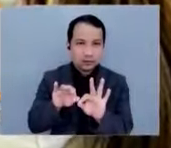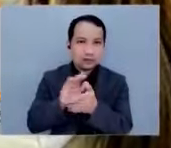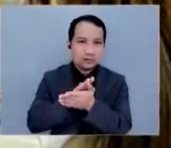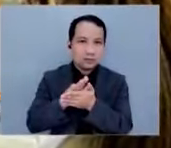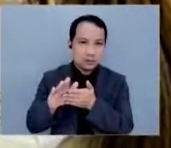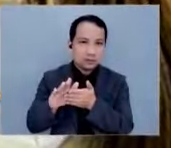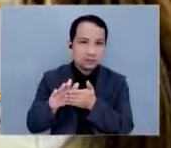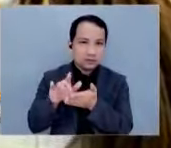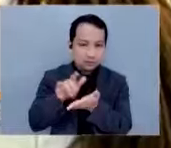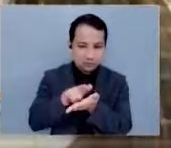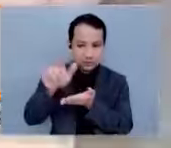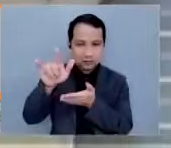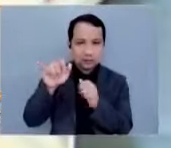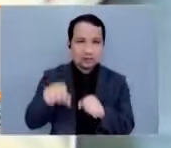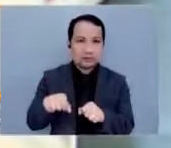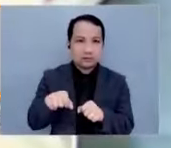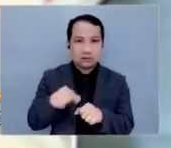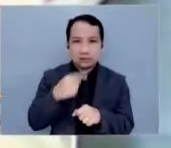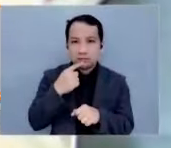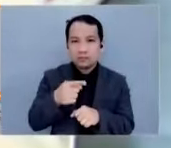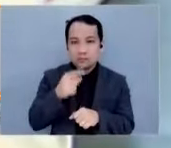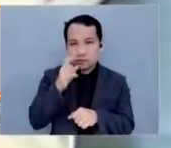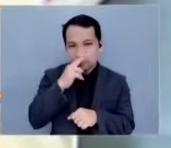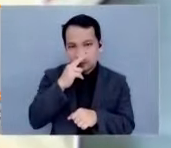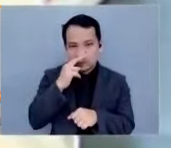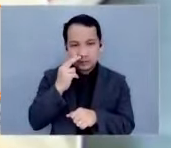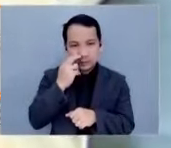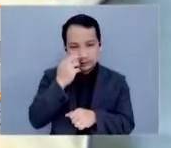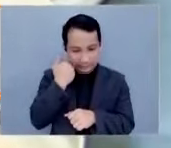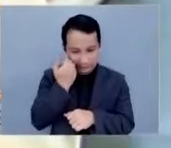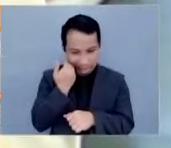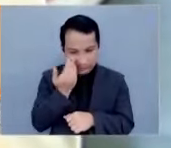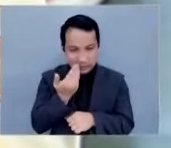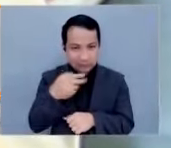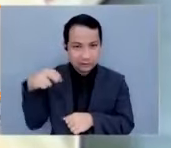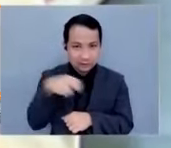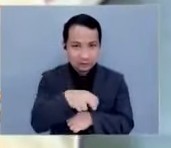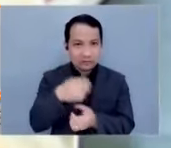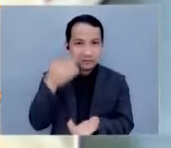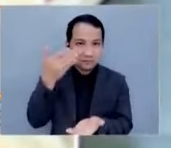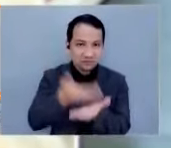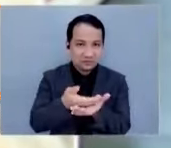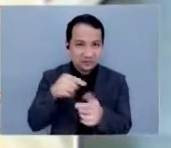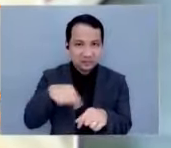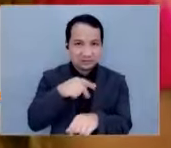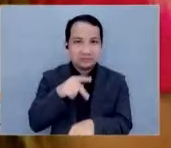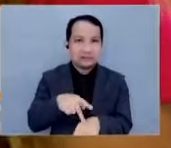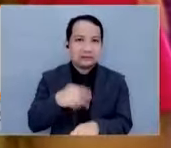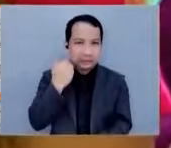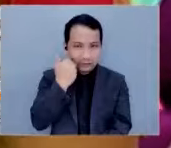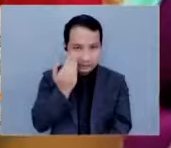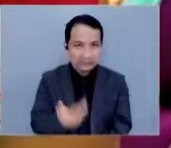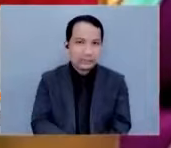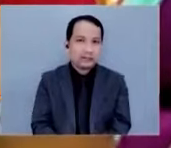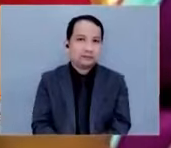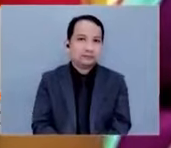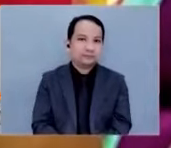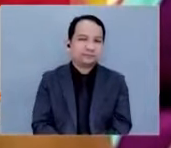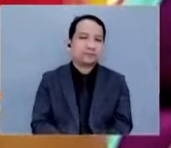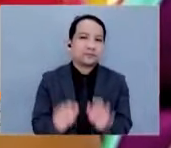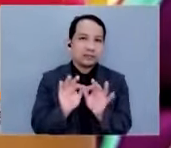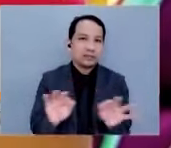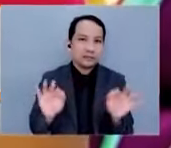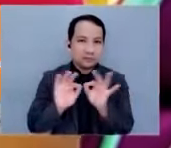Paliparan mula sa mga peste. Medyo nakakahiya para sa mga turista na pumupunta dito sa atin sa Pilipinas. Number one dapat priority